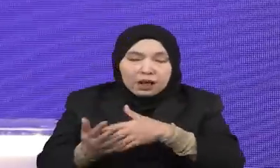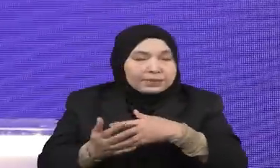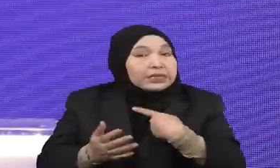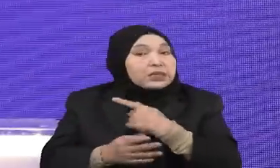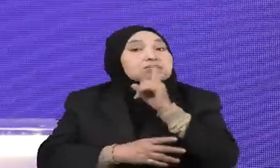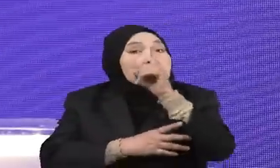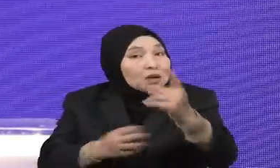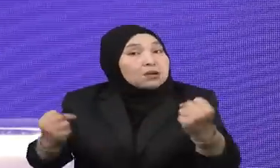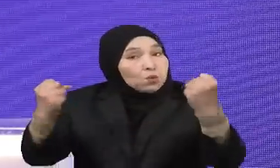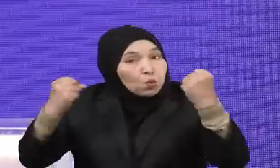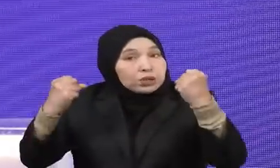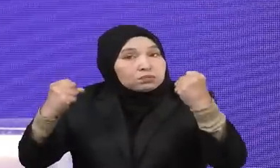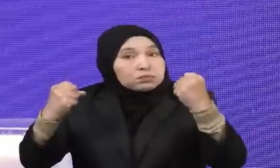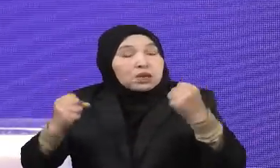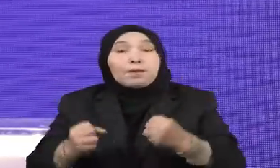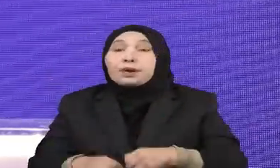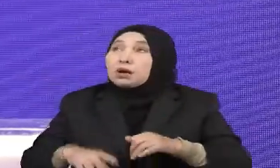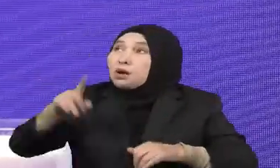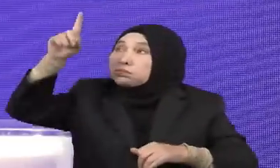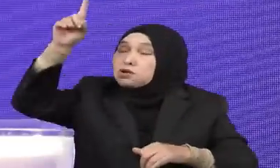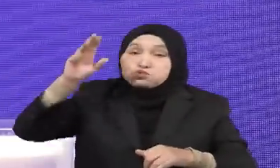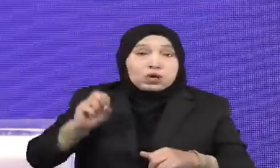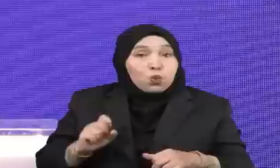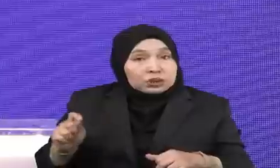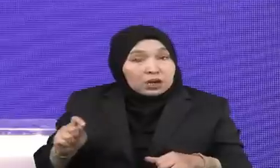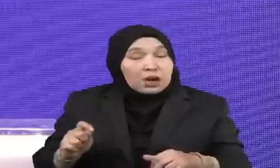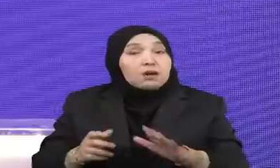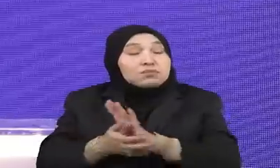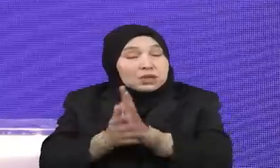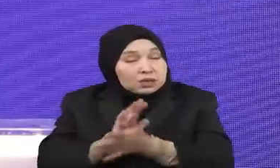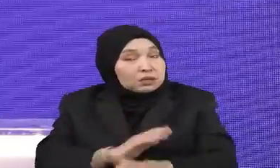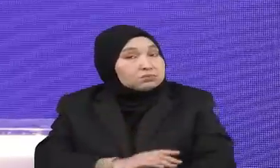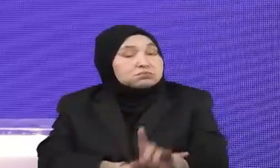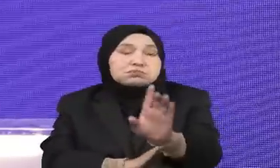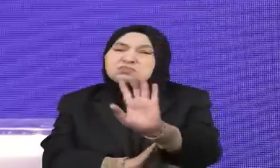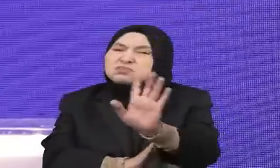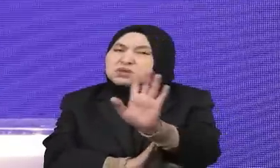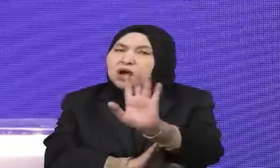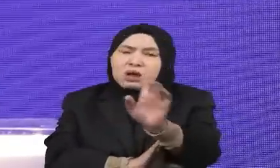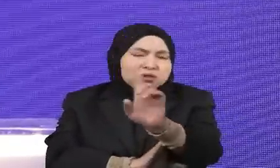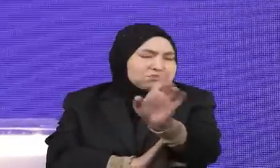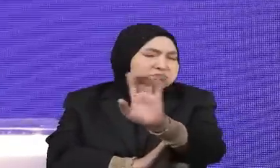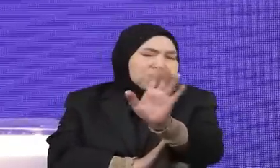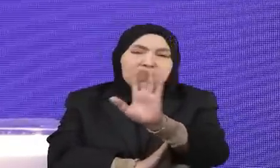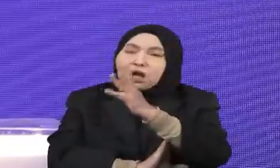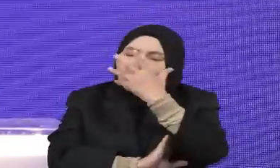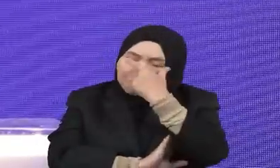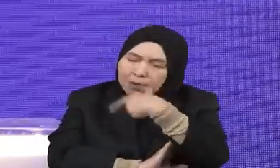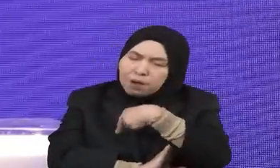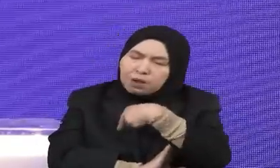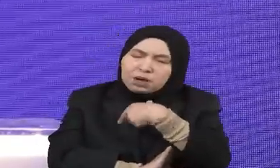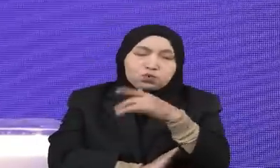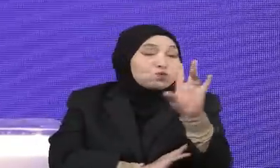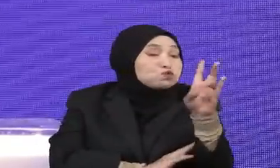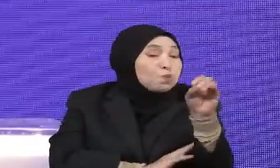sebenarnya kuat di sisi allah subhanahu wa ta'ala jangan kamu sedih dengan kepergian 70 orang